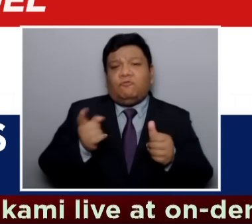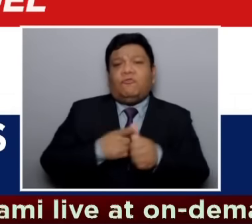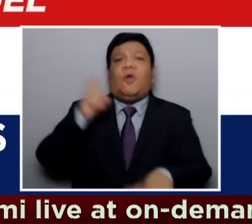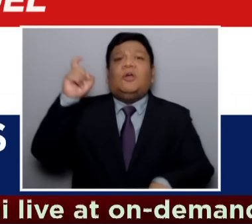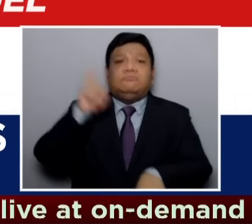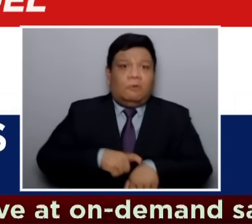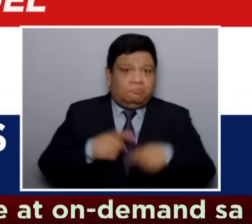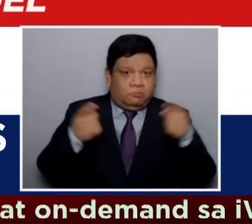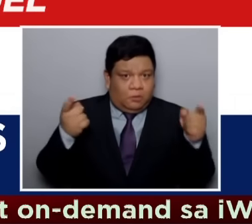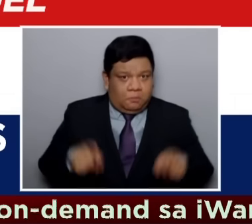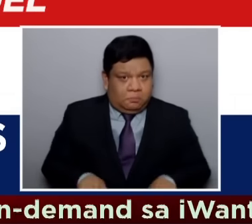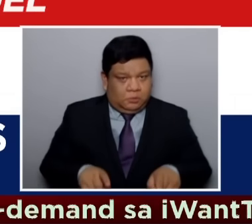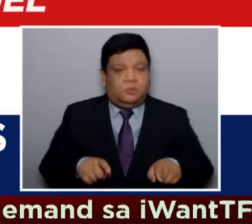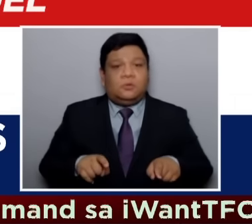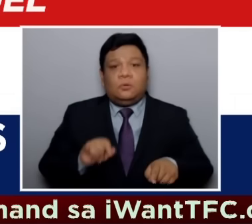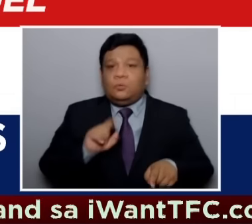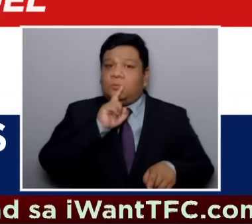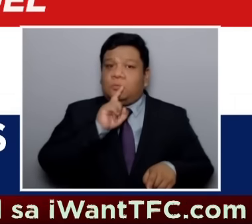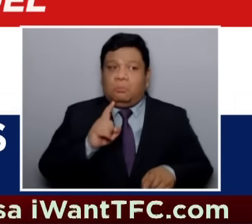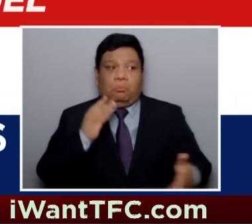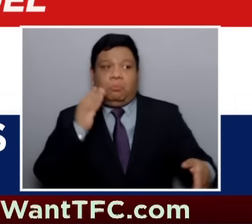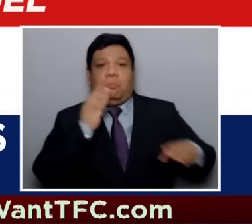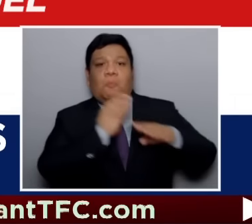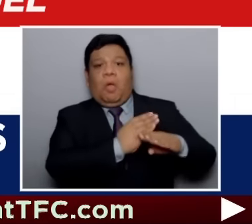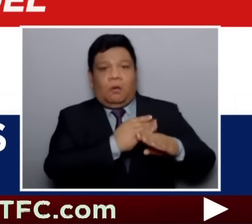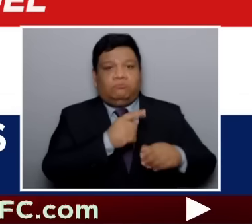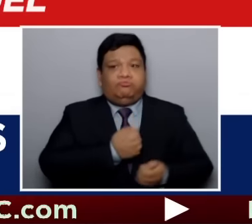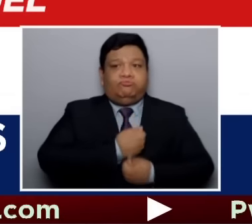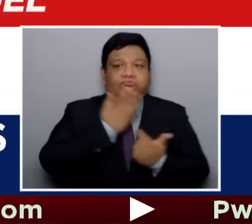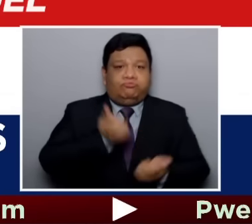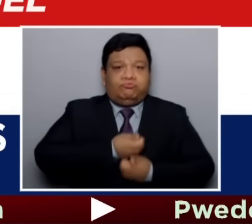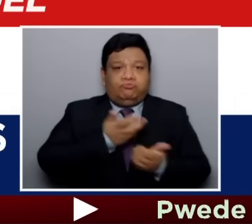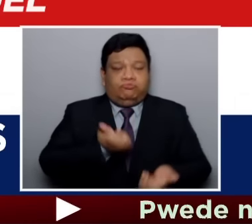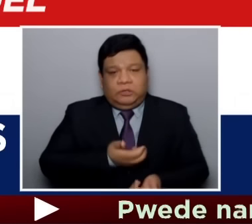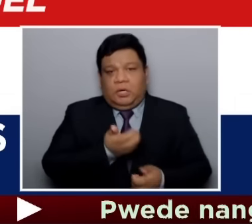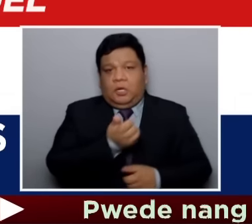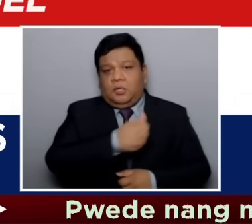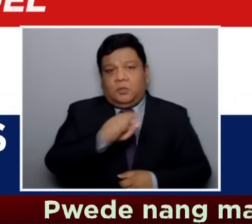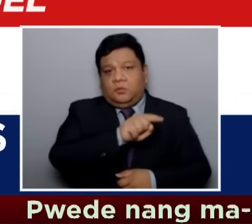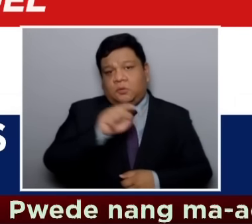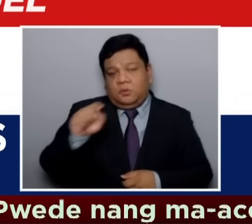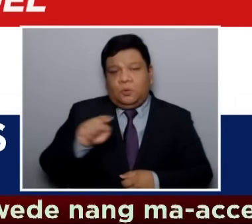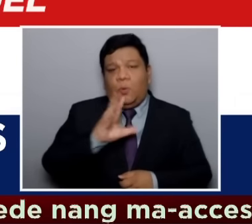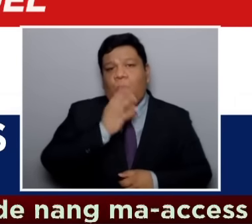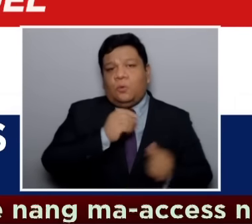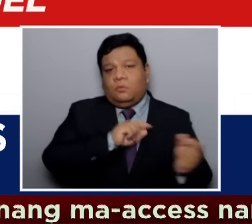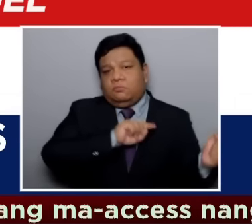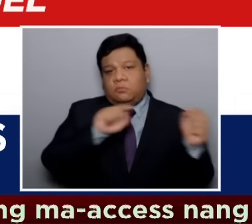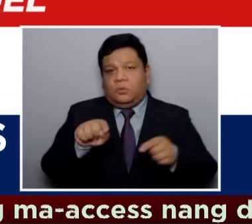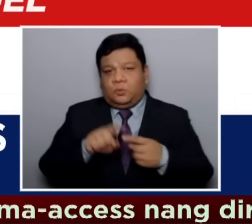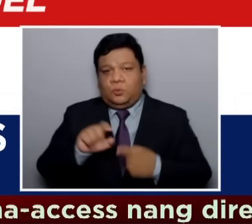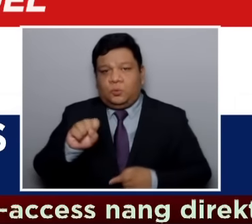lang mangyayari na pipigilang maghayag ng saloobin ang mga dadalo sa